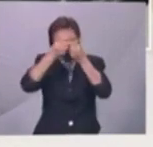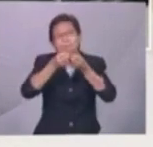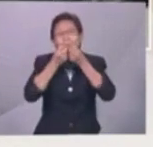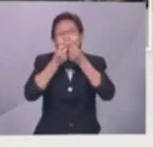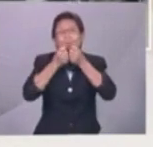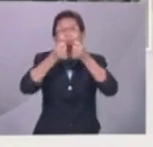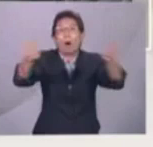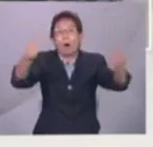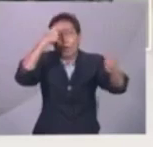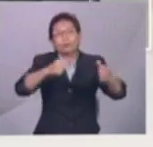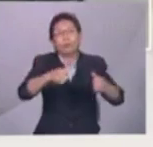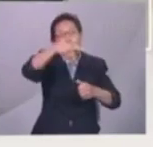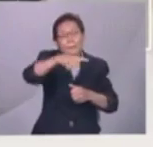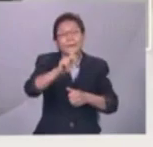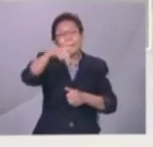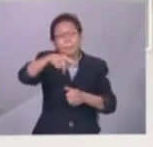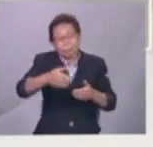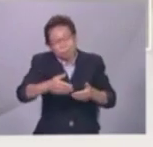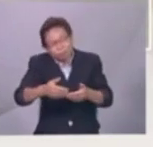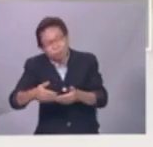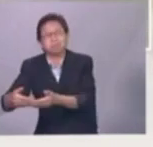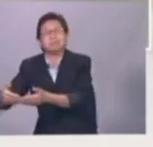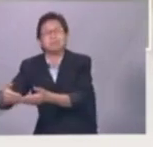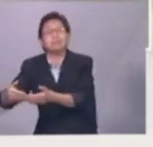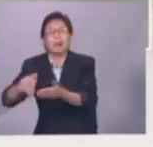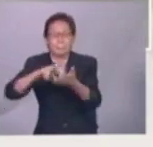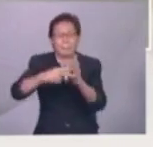sambungan PKP, iaitu PKP ketiga.